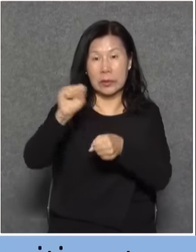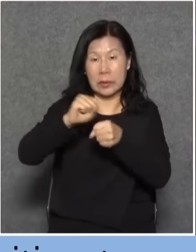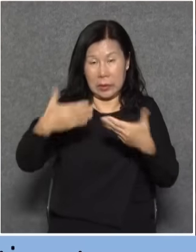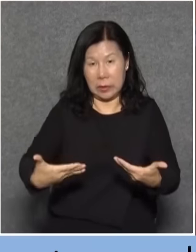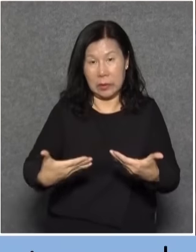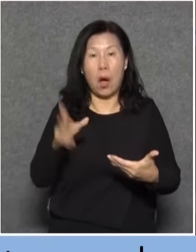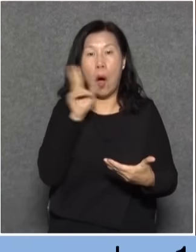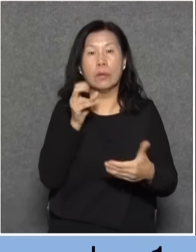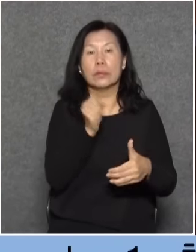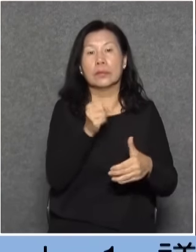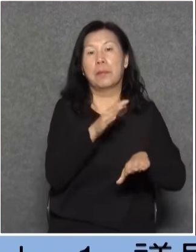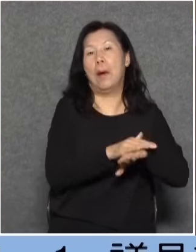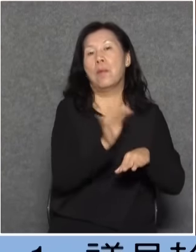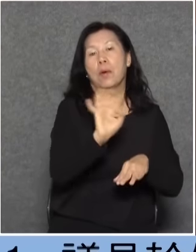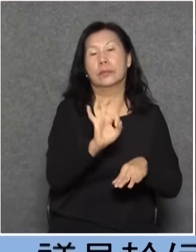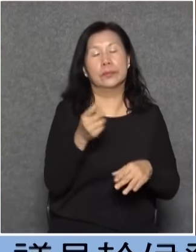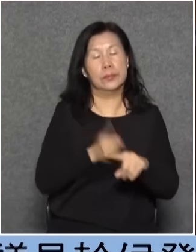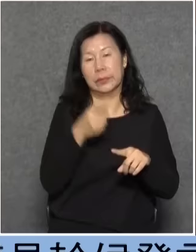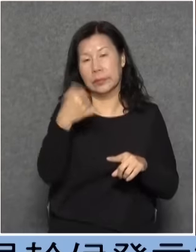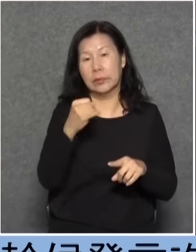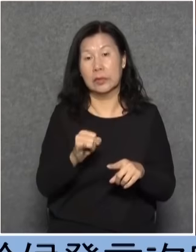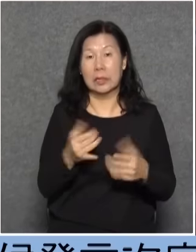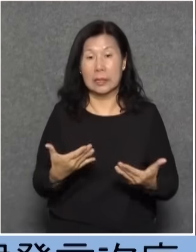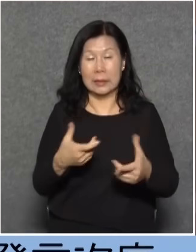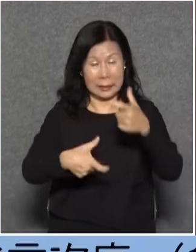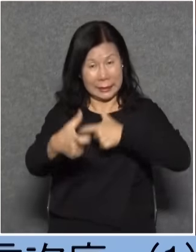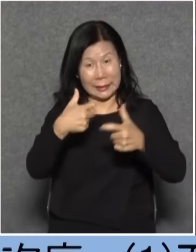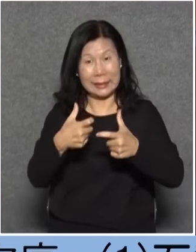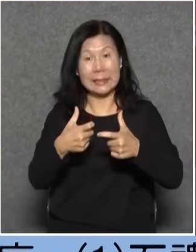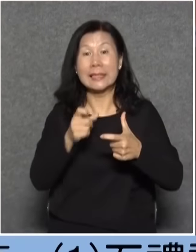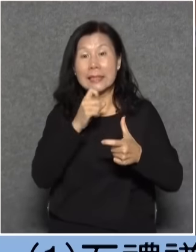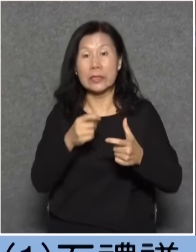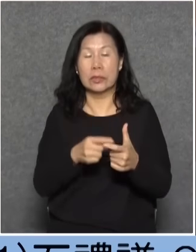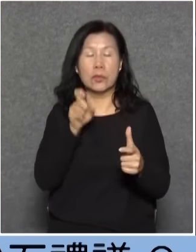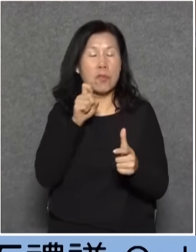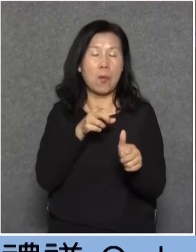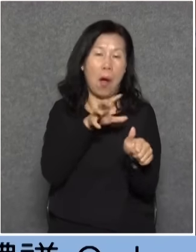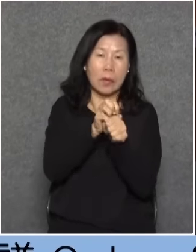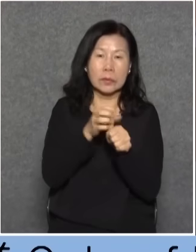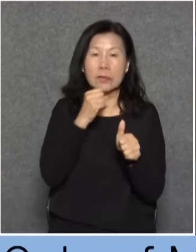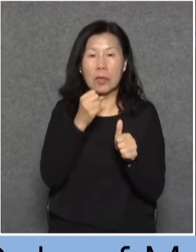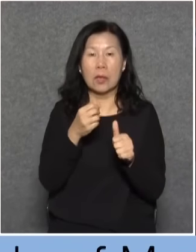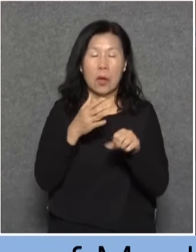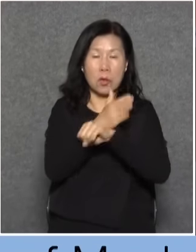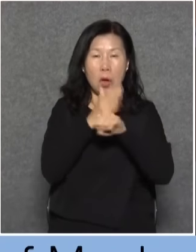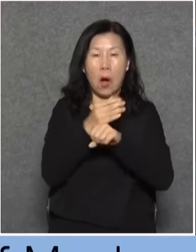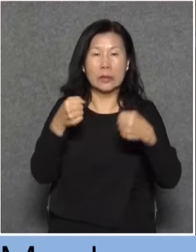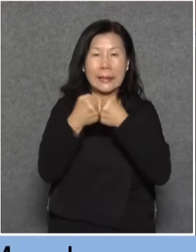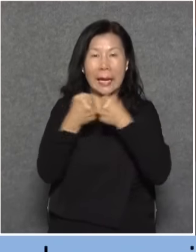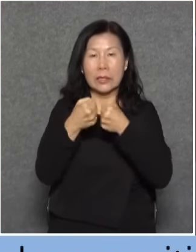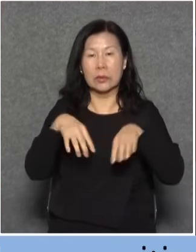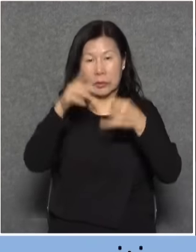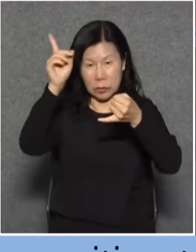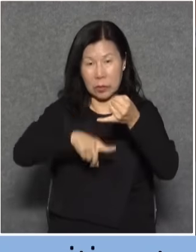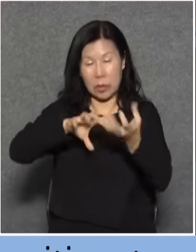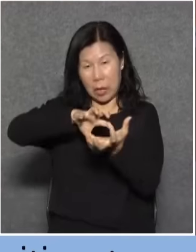并不存在。但是它市场机制就衍生了弱肉强食、过度竞争和效益主义，最后